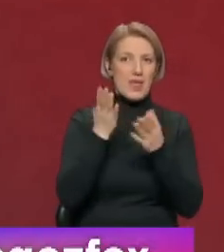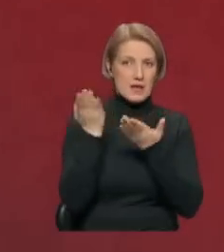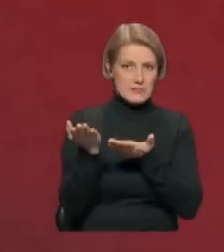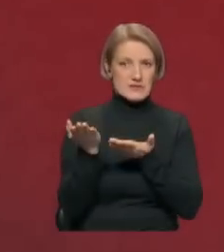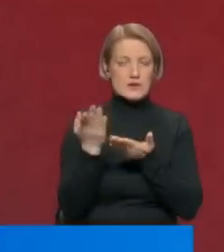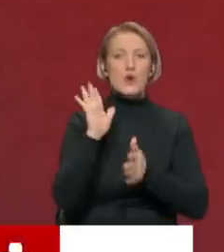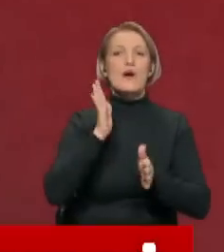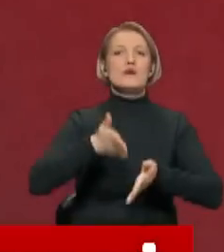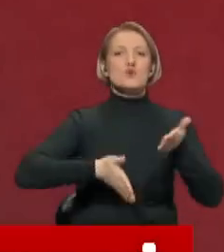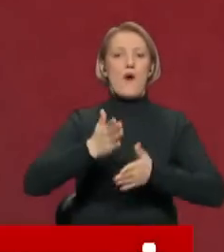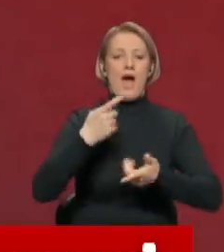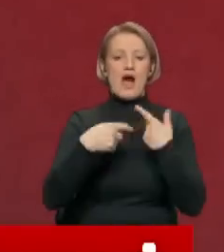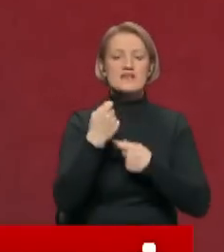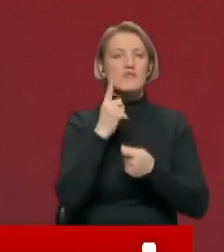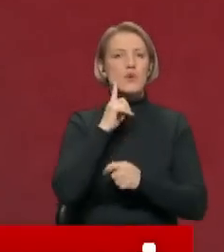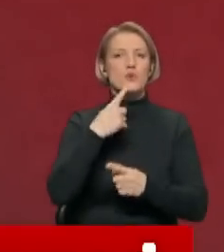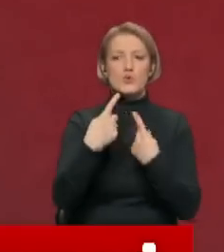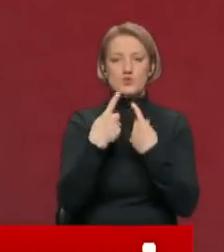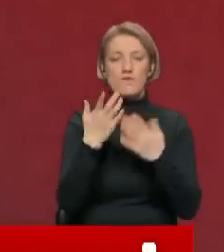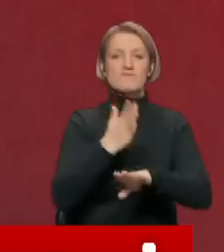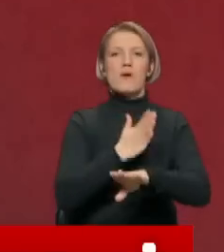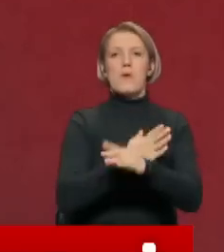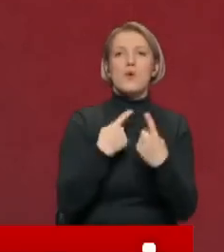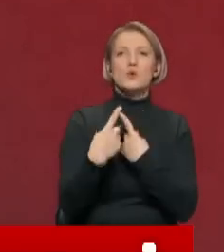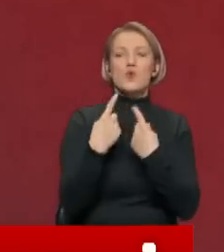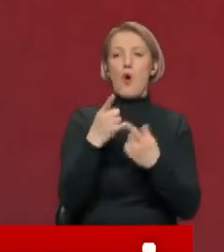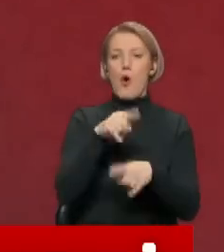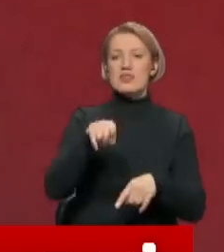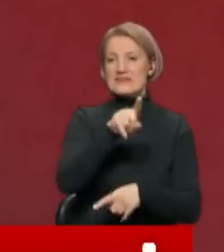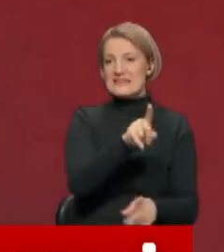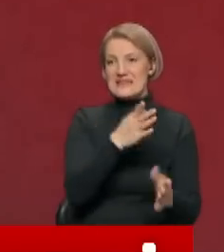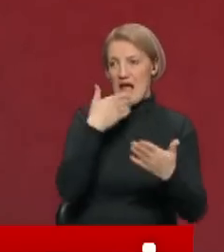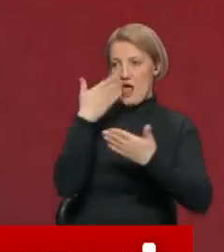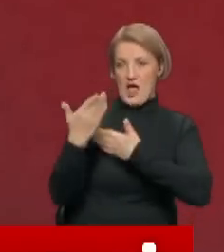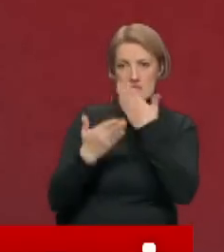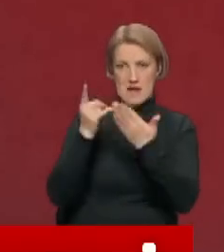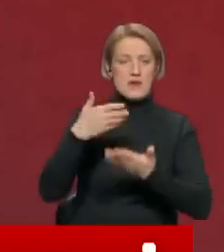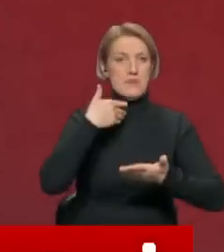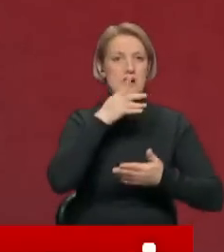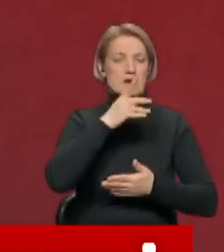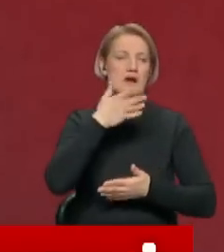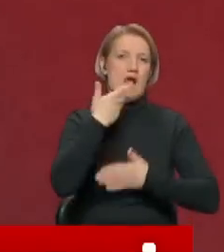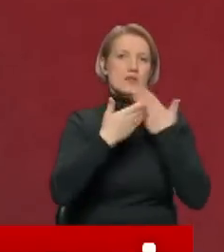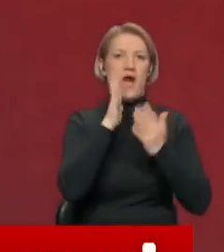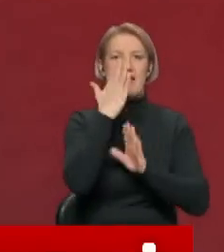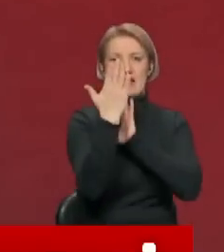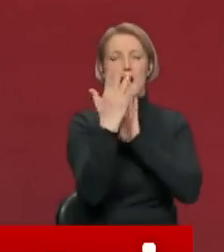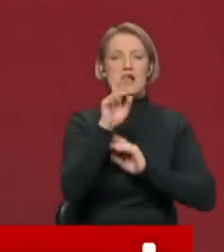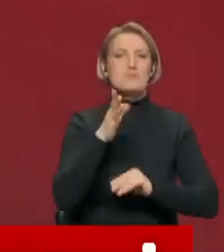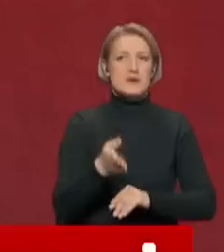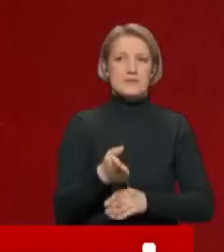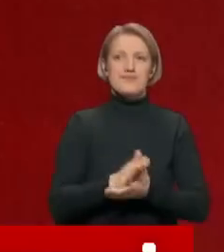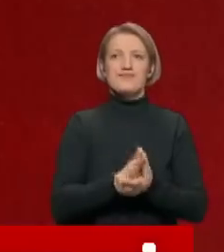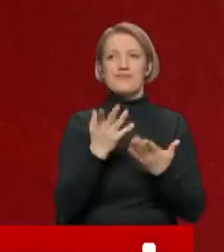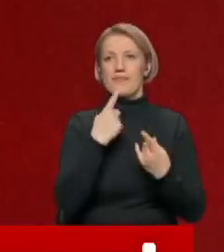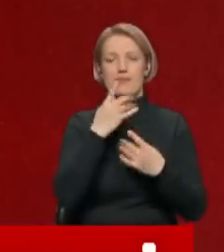yoksa sokakta esnafla konuştuğunuzda vatandaşla konuştuğunuzda onların size söylediklerini mi yansıtıyorsunuz bir aynı olarak ne dersiniz